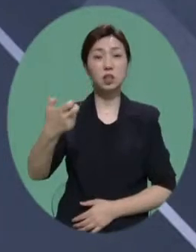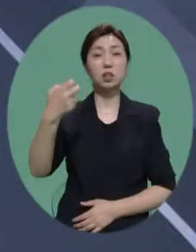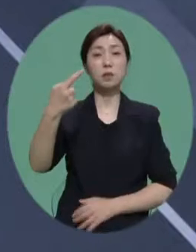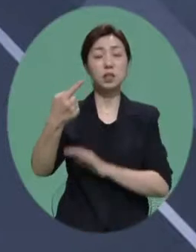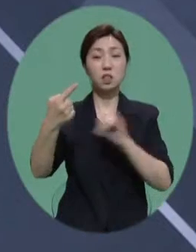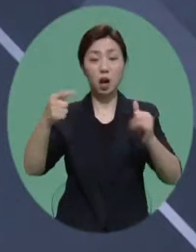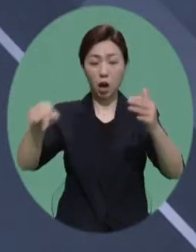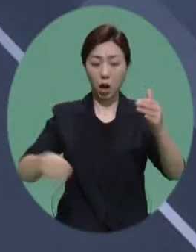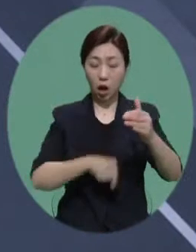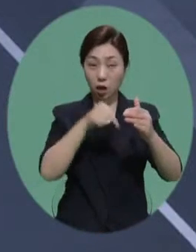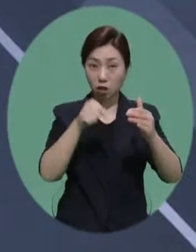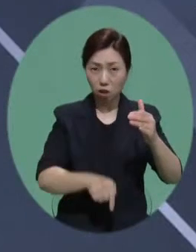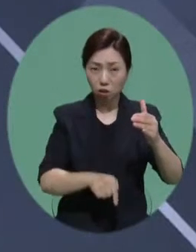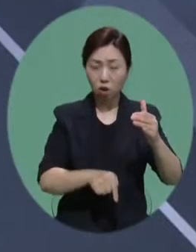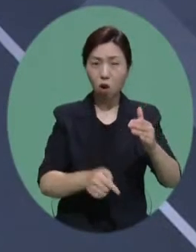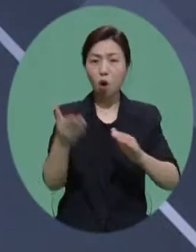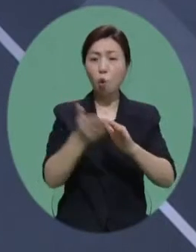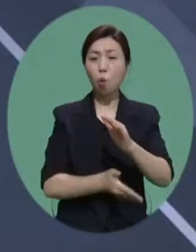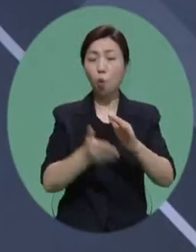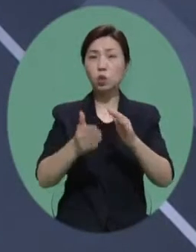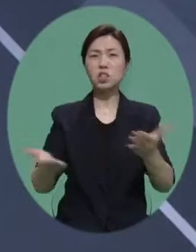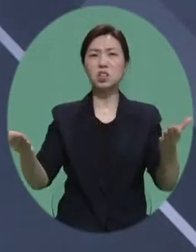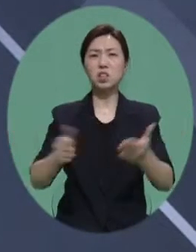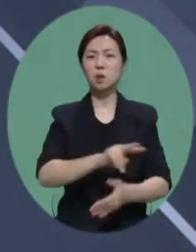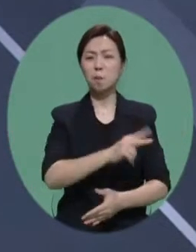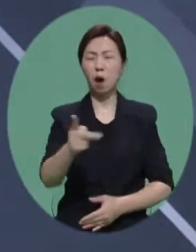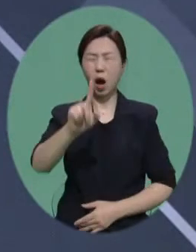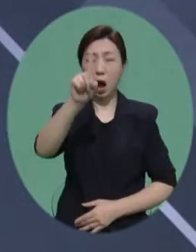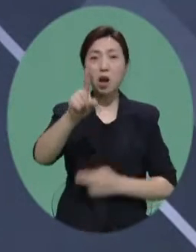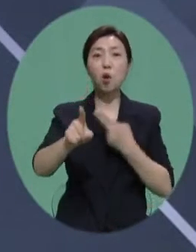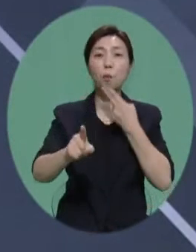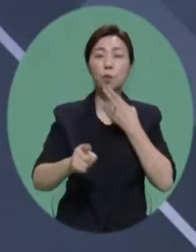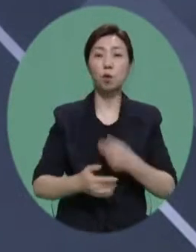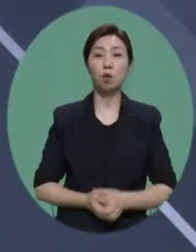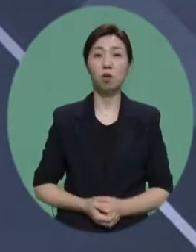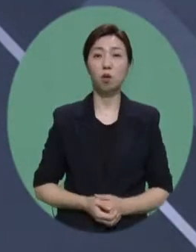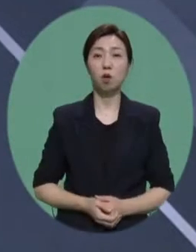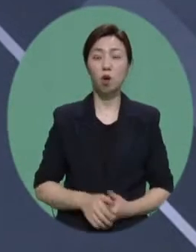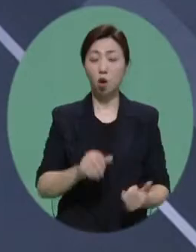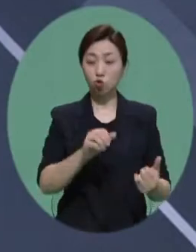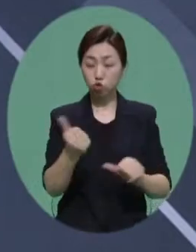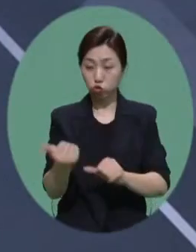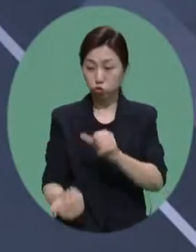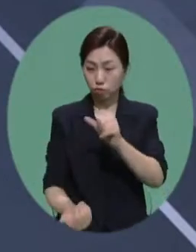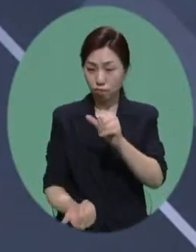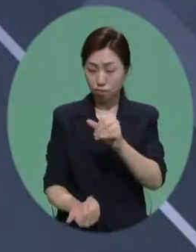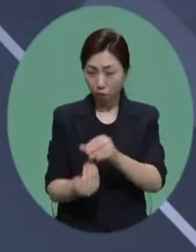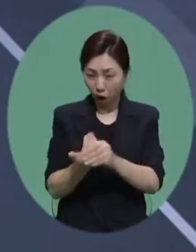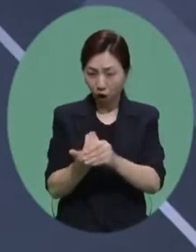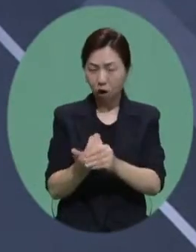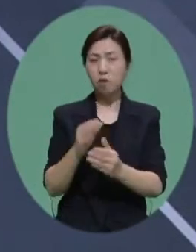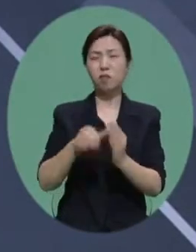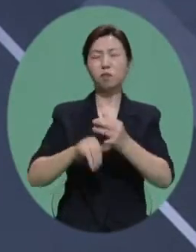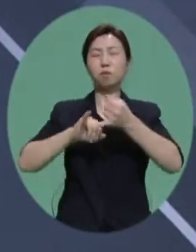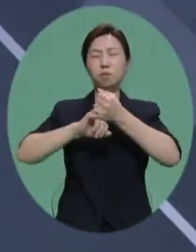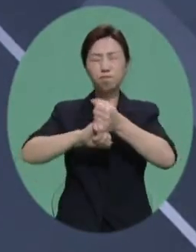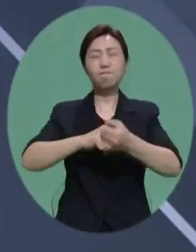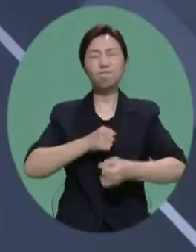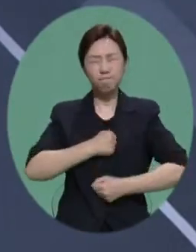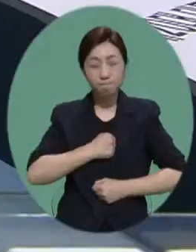없습니다 죽음 앞에서 조차도 어 약속 죽음 앞에서 한 약속인데 도 지키지